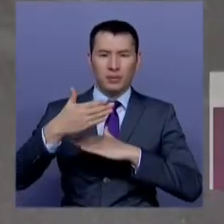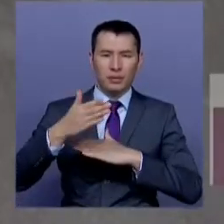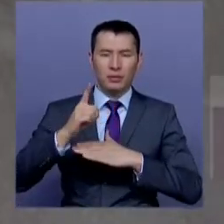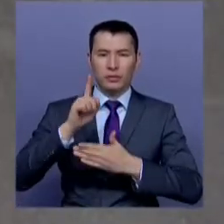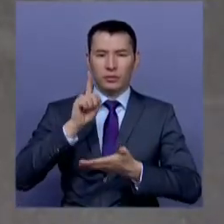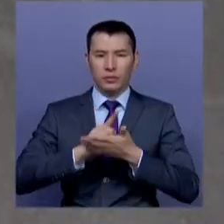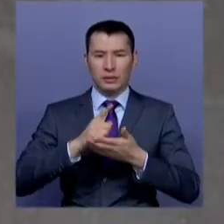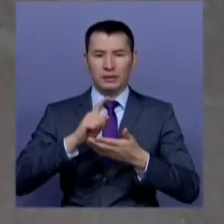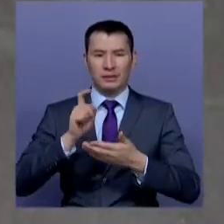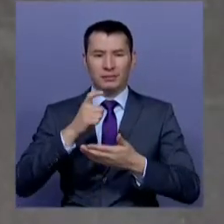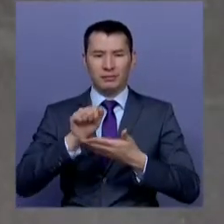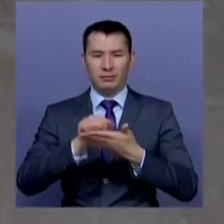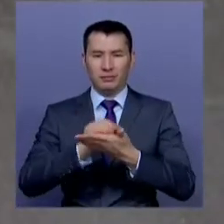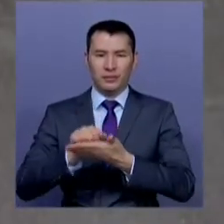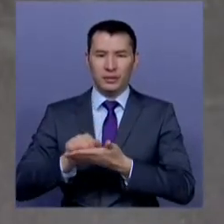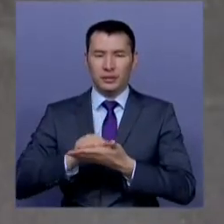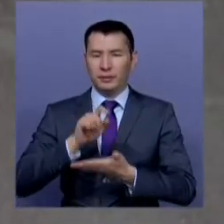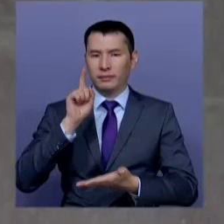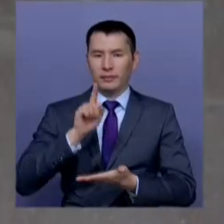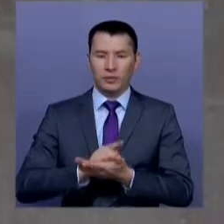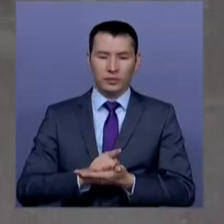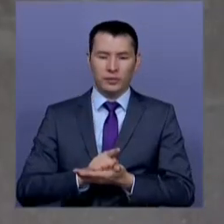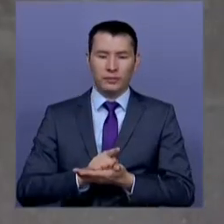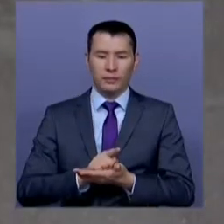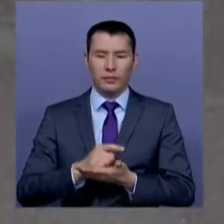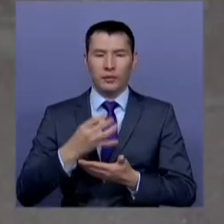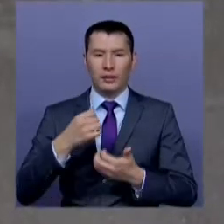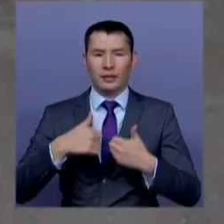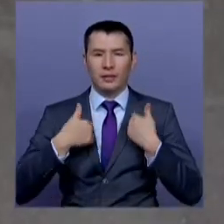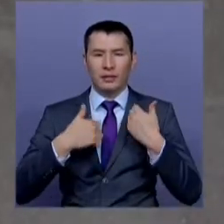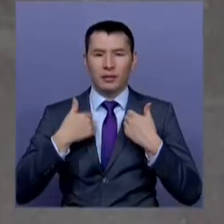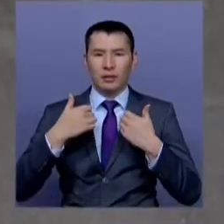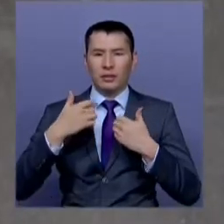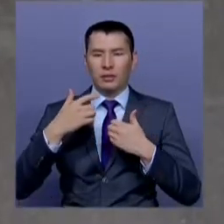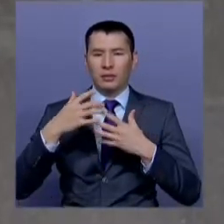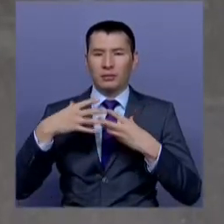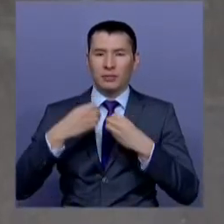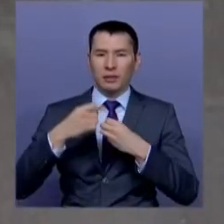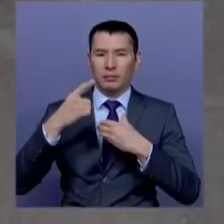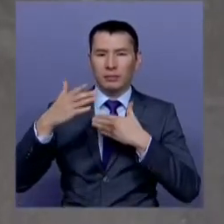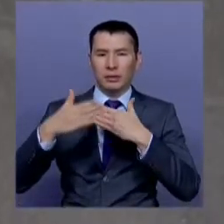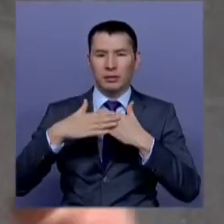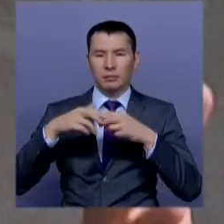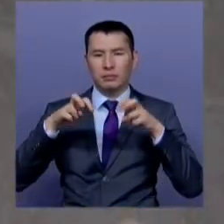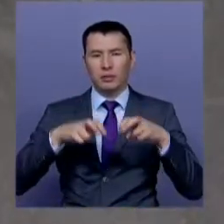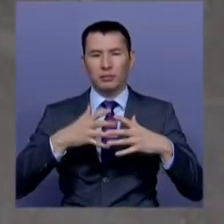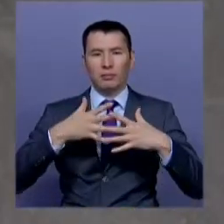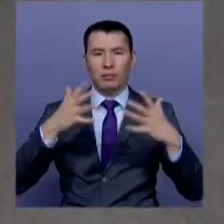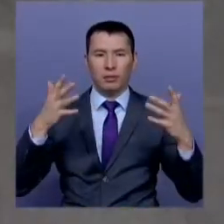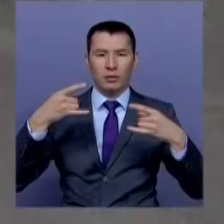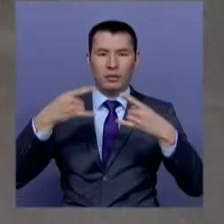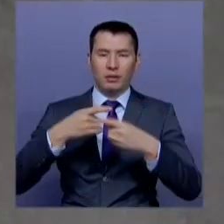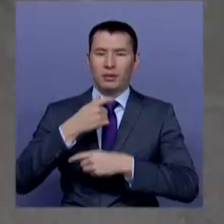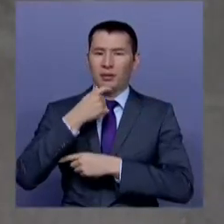должны тщательно обрабатываться дезрастворами. И стараться не находиться с ними долго, то есть не сидеть вместе, смотреть